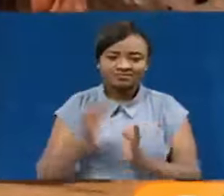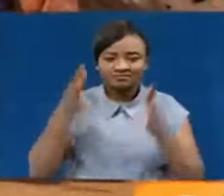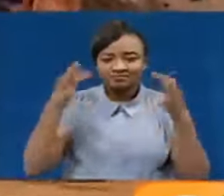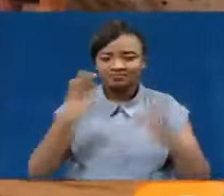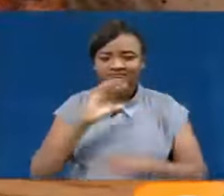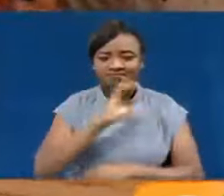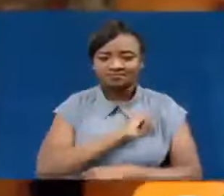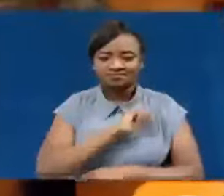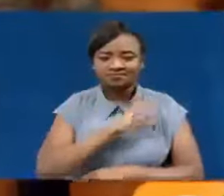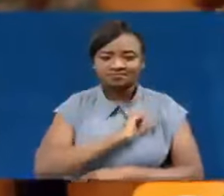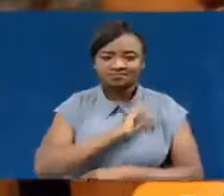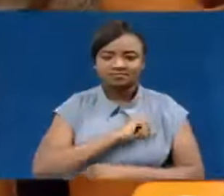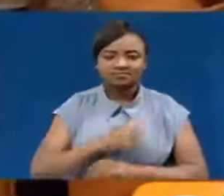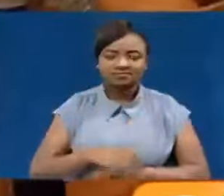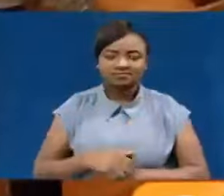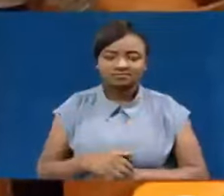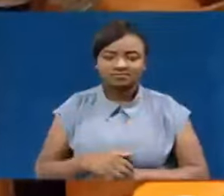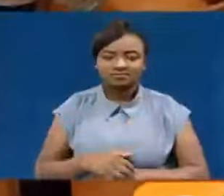kuishi hapa.